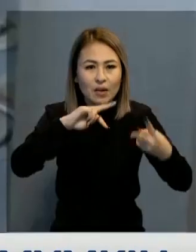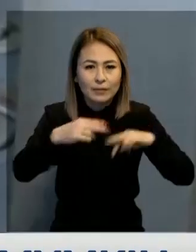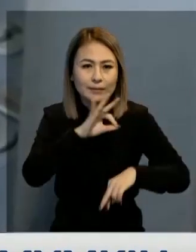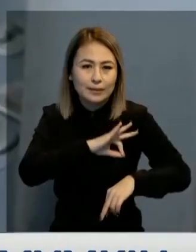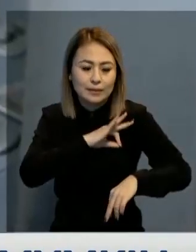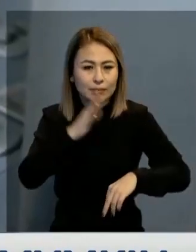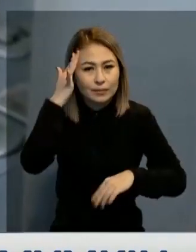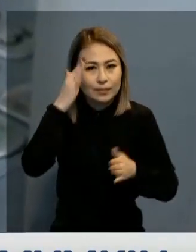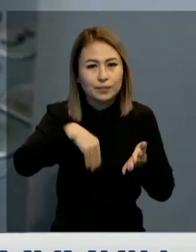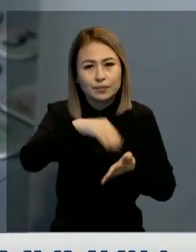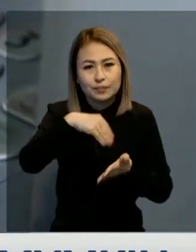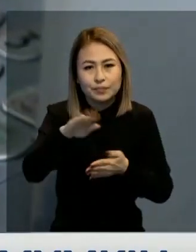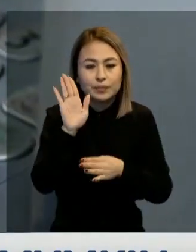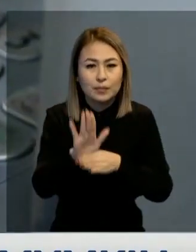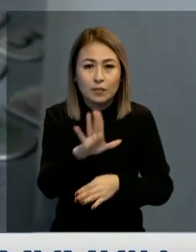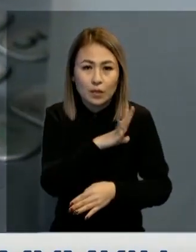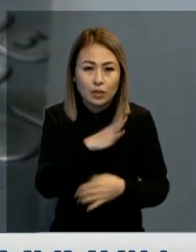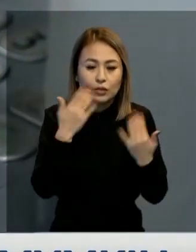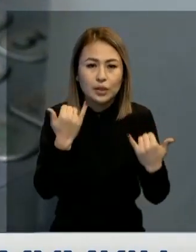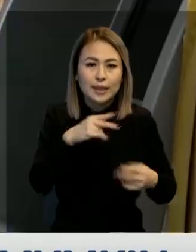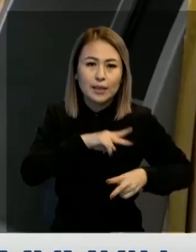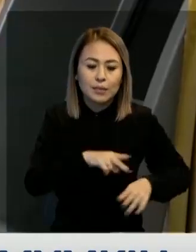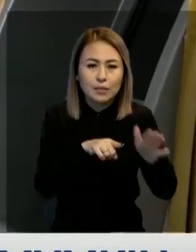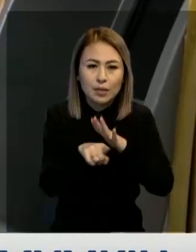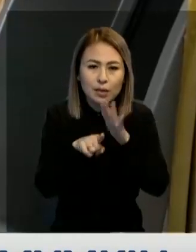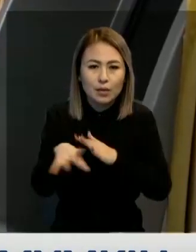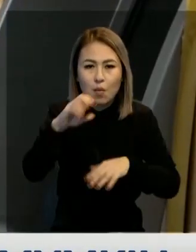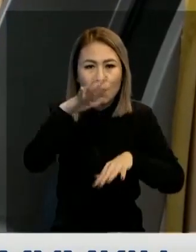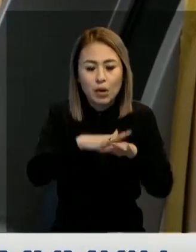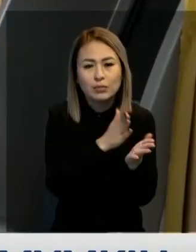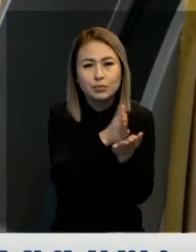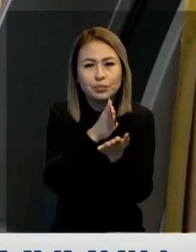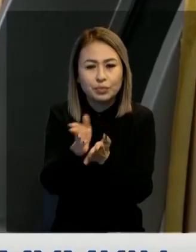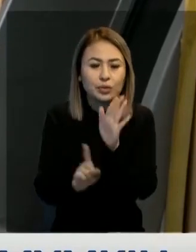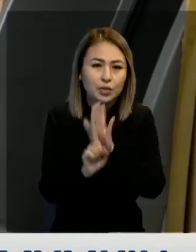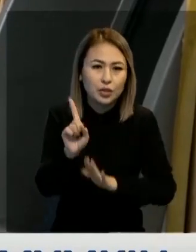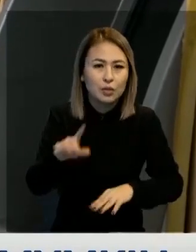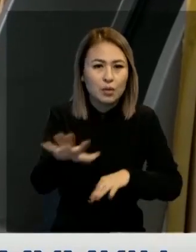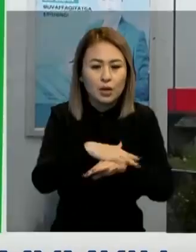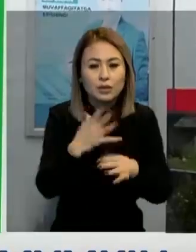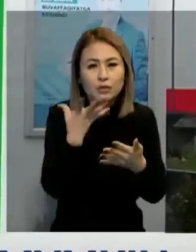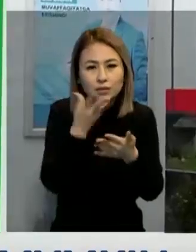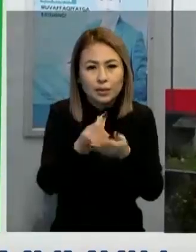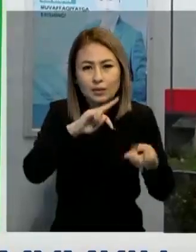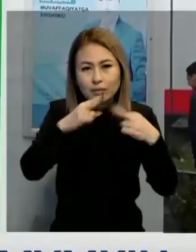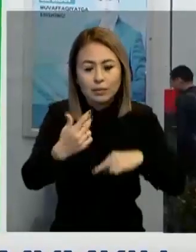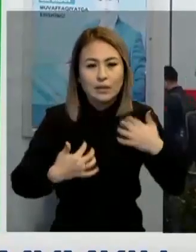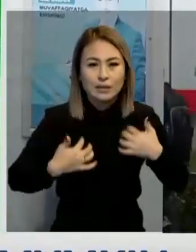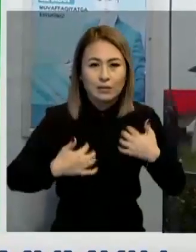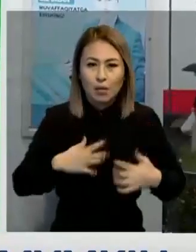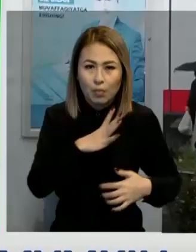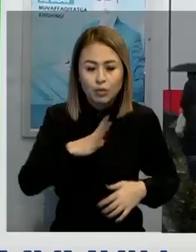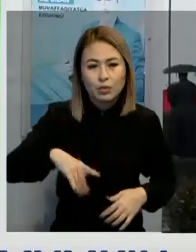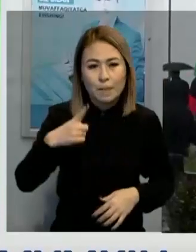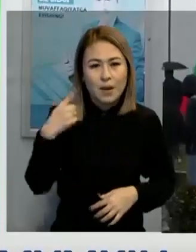бағада сатып алуды міндеттеген. Нәтижесінде еңбек мигранттары жаппай банктерге ағыла бастады. Қаржы жинақтарын төл ақшаға ауыстыруға асықты.